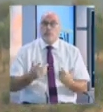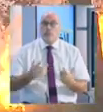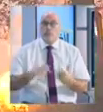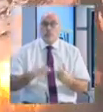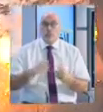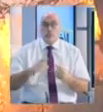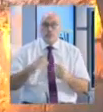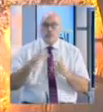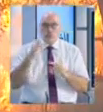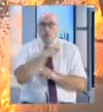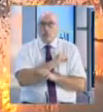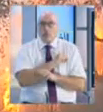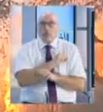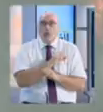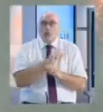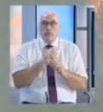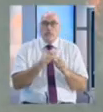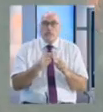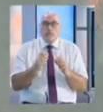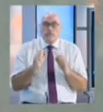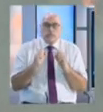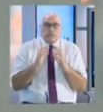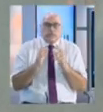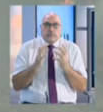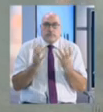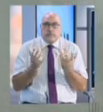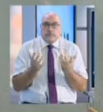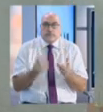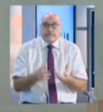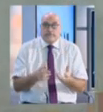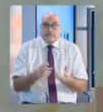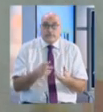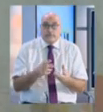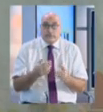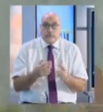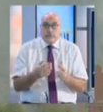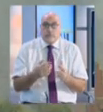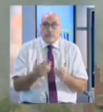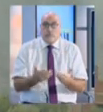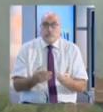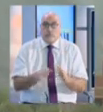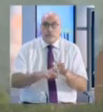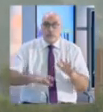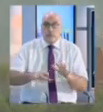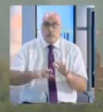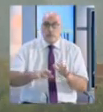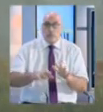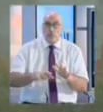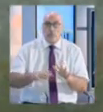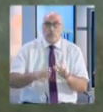الصدمة، وهم يسردون تفاصيل الفاجعة. بدت من فوق من جهة هذه التحتانية هذه، وطلعت